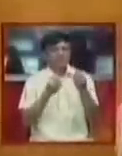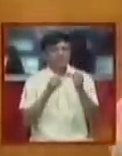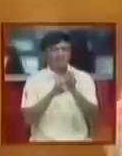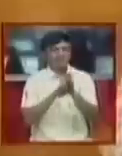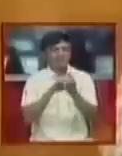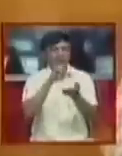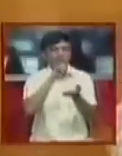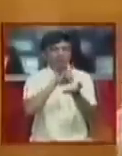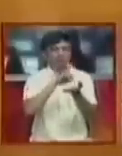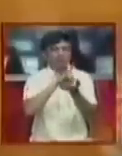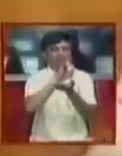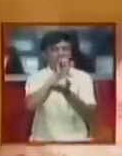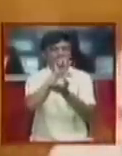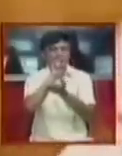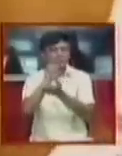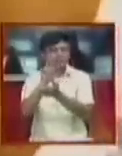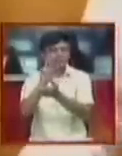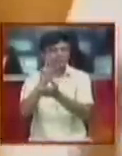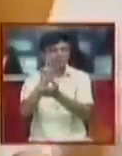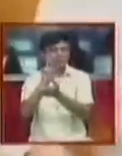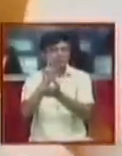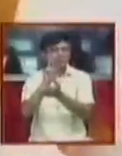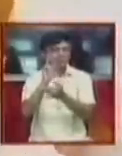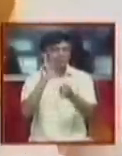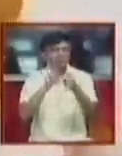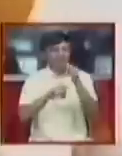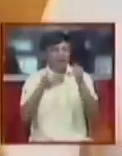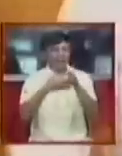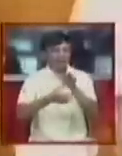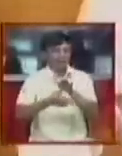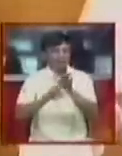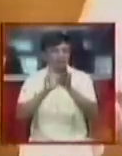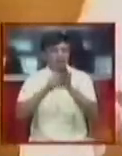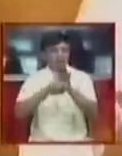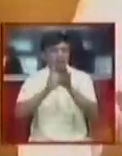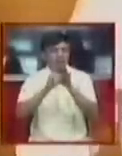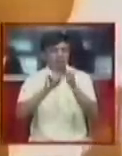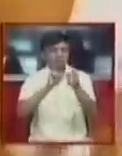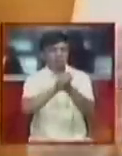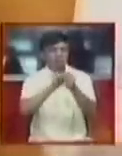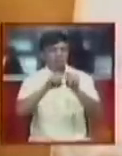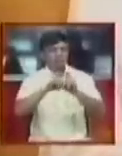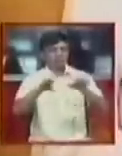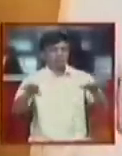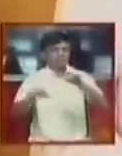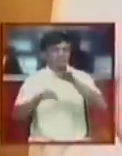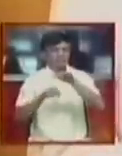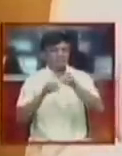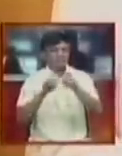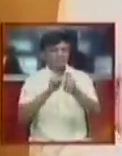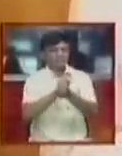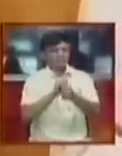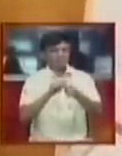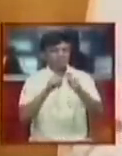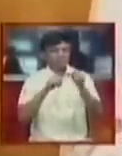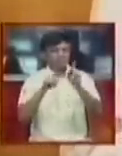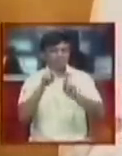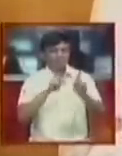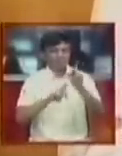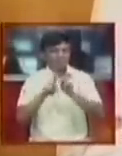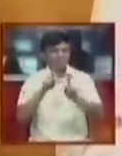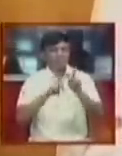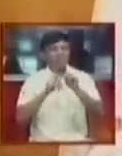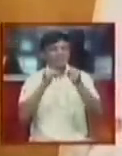si Dr. Abu na hindi na makakapaghasik ng kanyang lagim. Nagpupugay rin po tayo sa panunumbalik